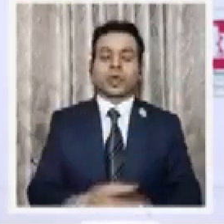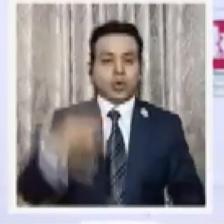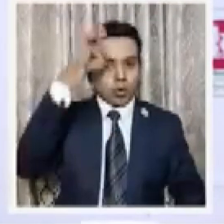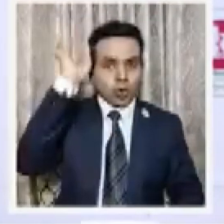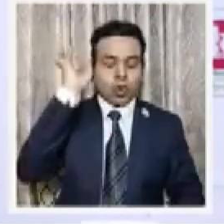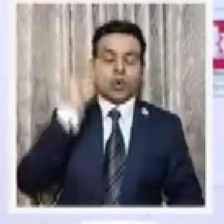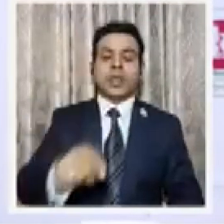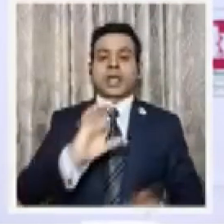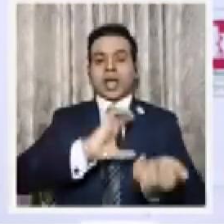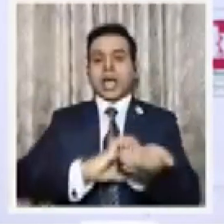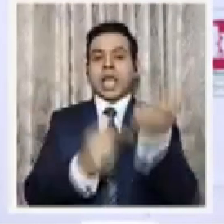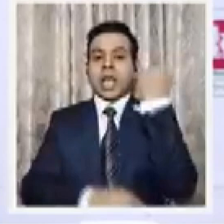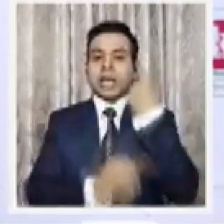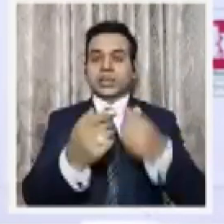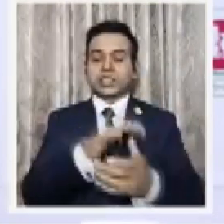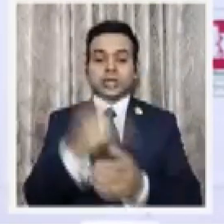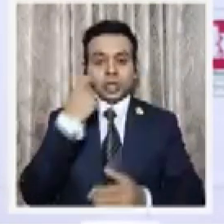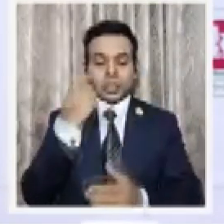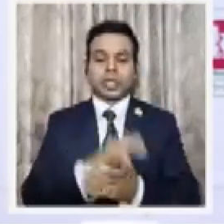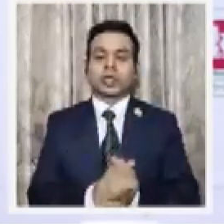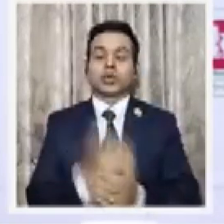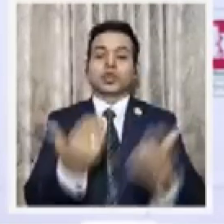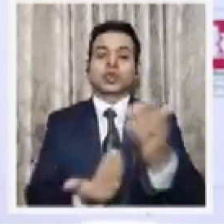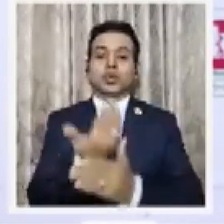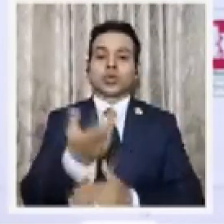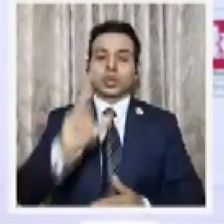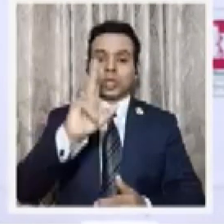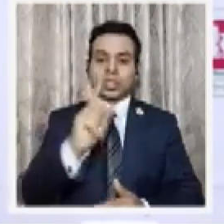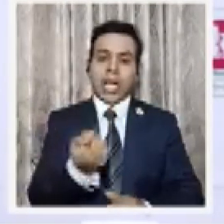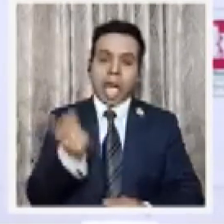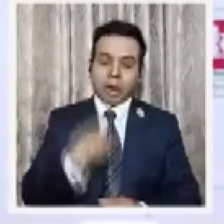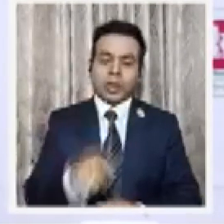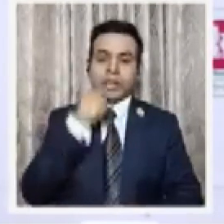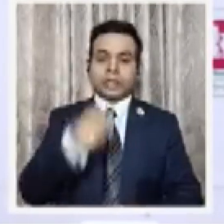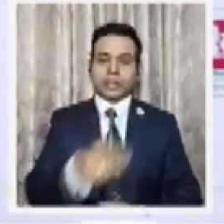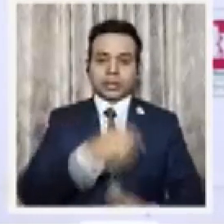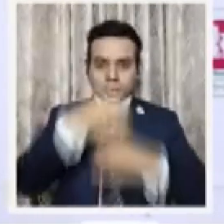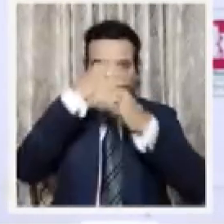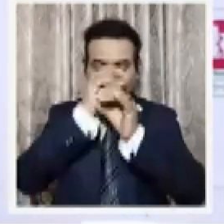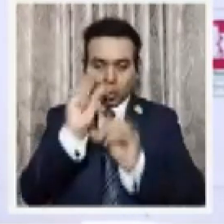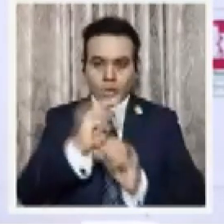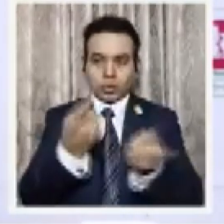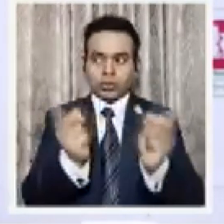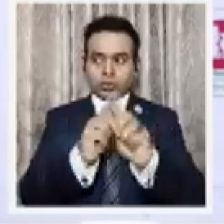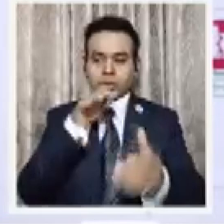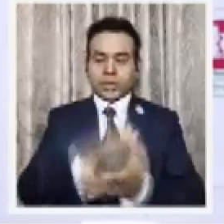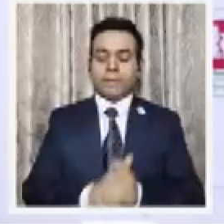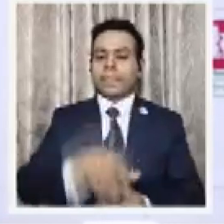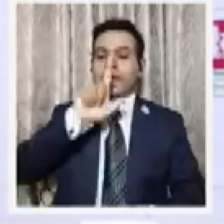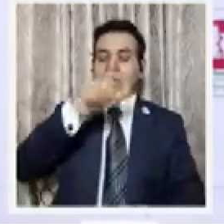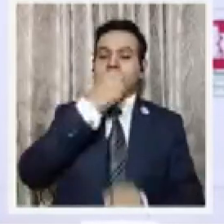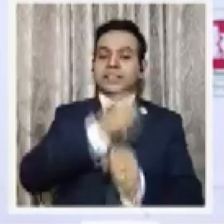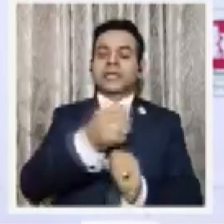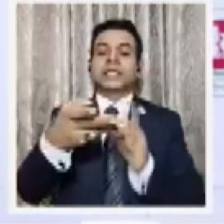ডাক্তার দীপুমনি। এবং কুমিল্লা মেডিকেল কলেজের দ্বিতীয় আরেকটি আরটিপিসিআর মেশিন